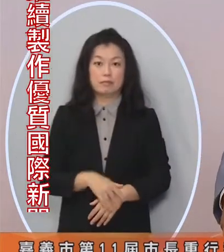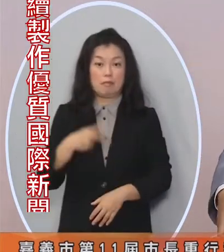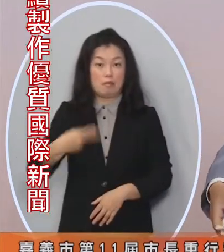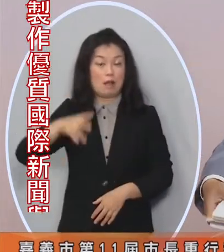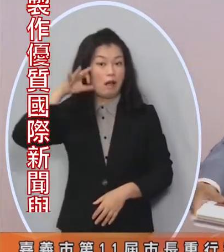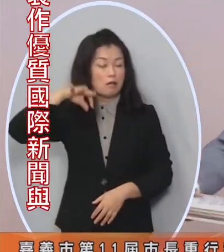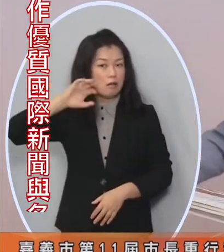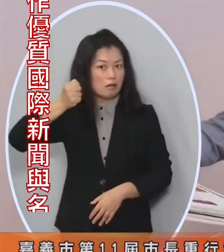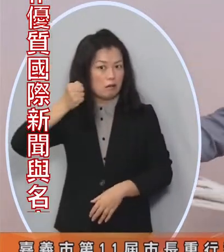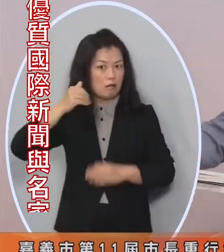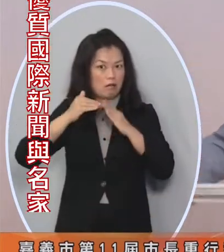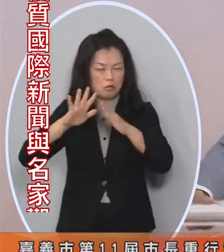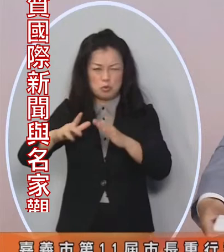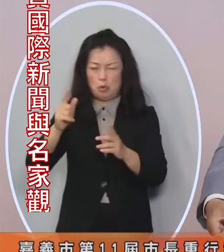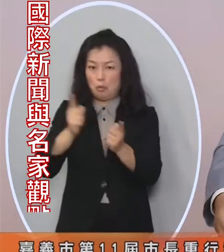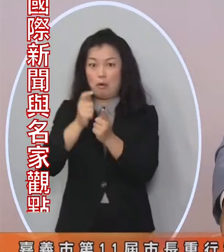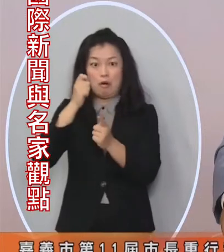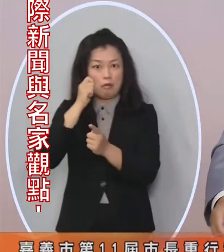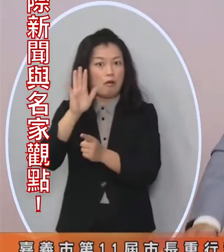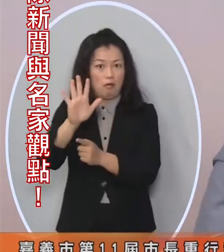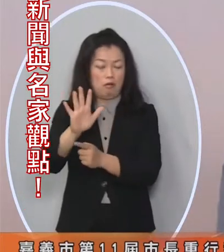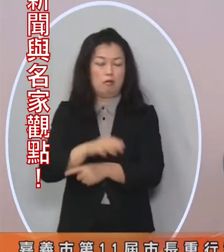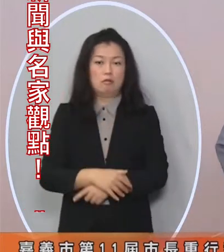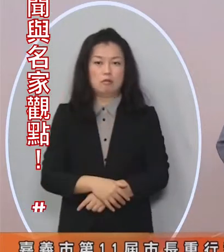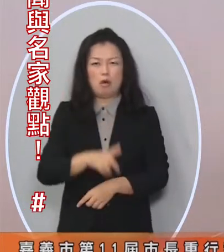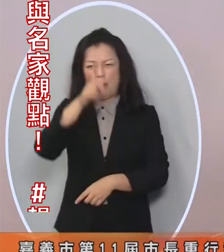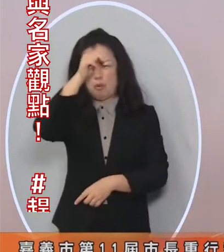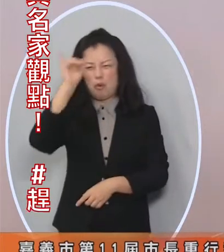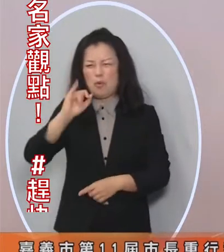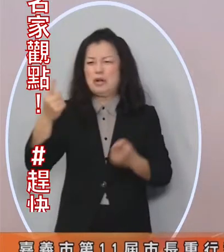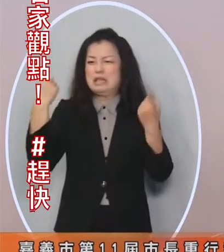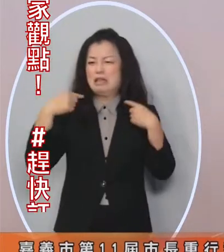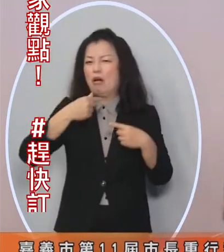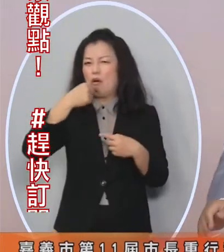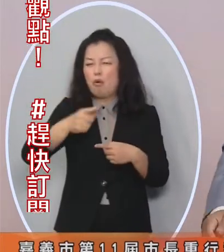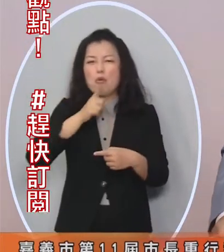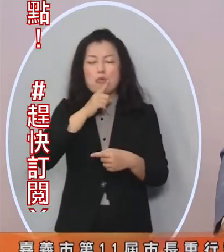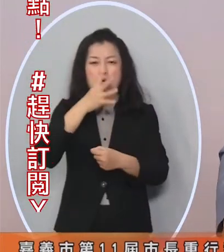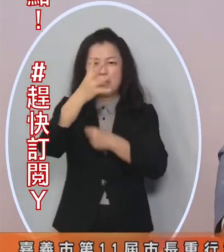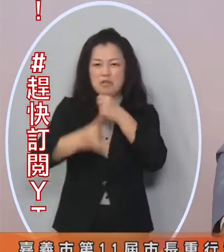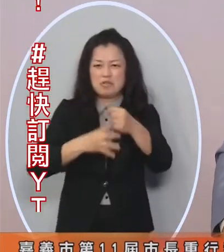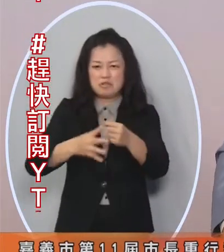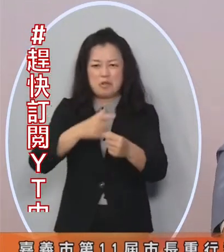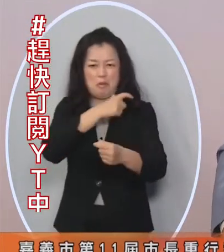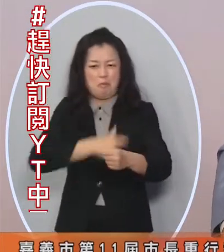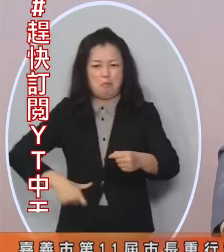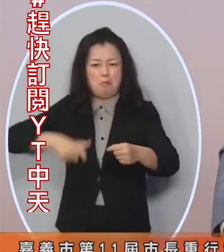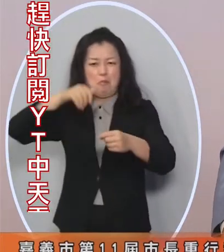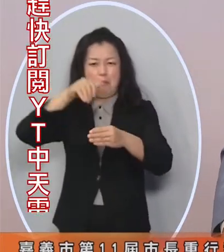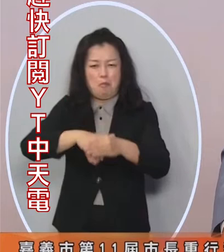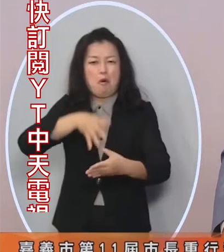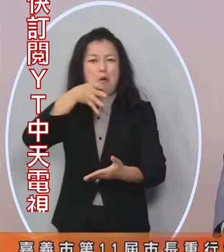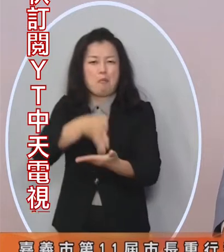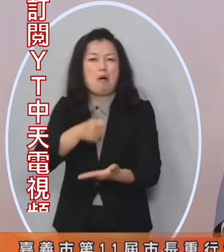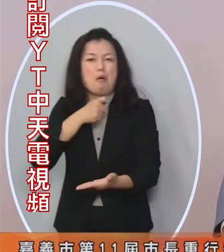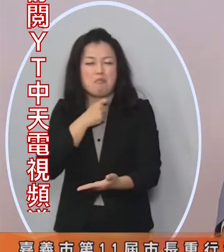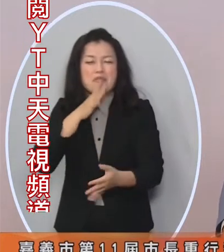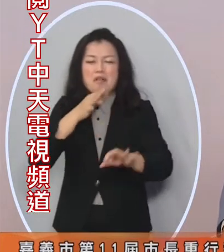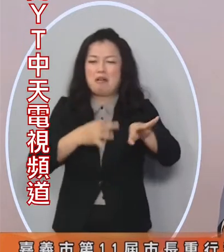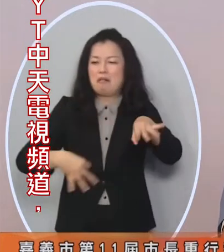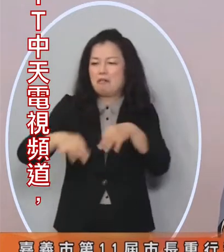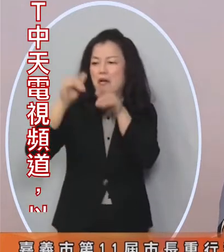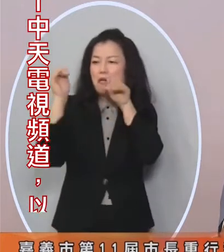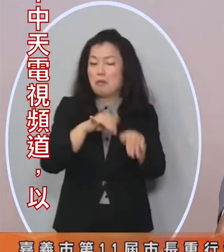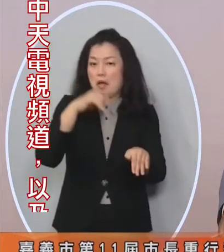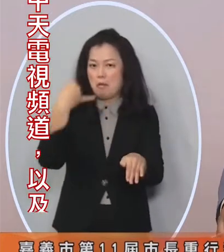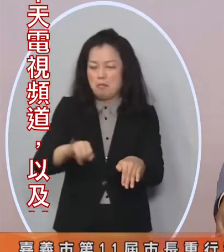几个问题。黄市长一直在讲的说，这四年来，四年前他参选的主要动机是因为我们的经济发展迟滞，所以他